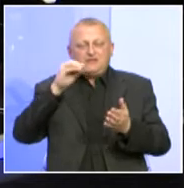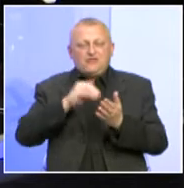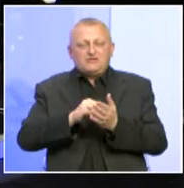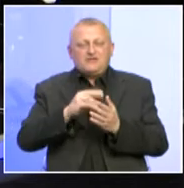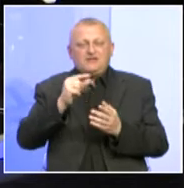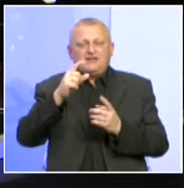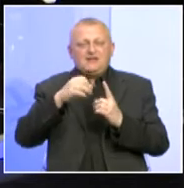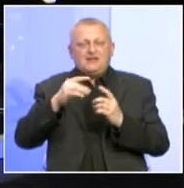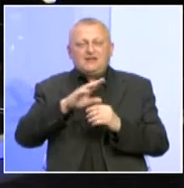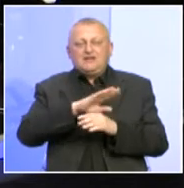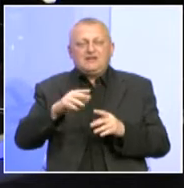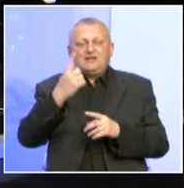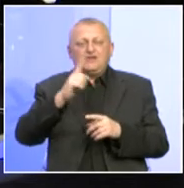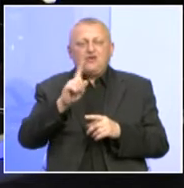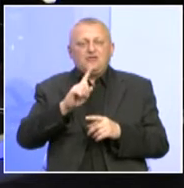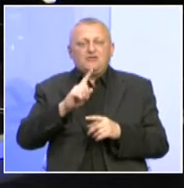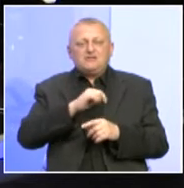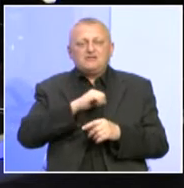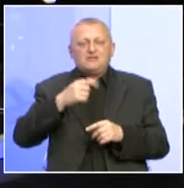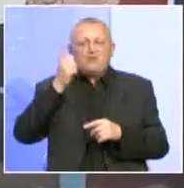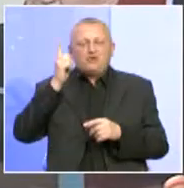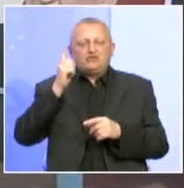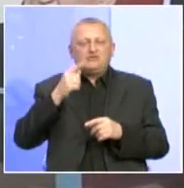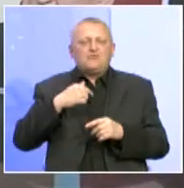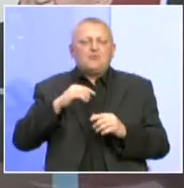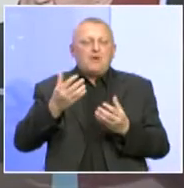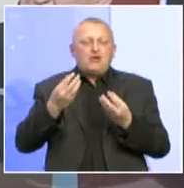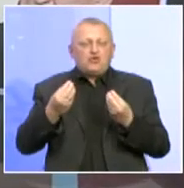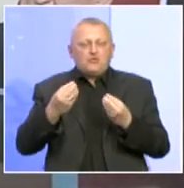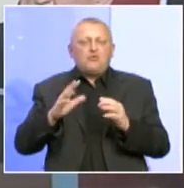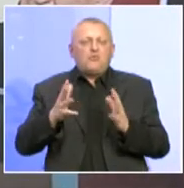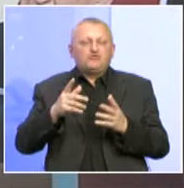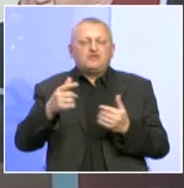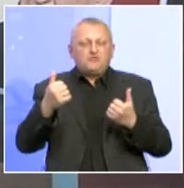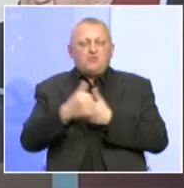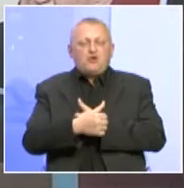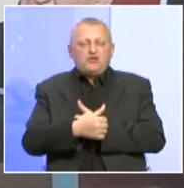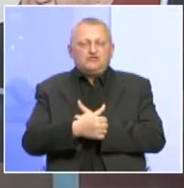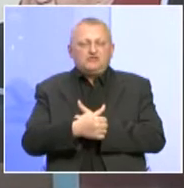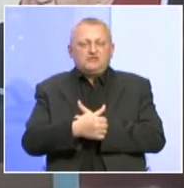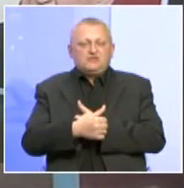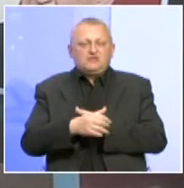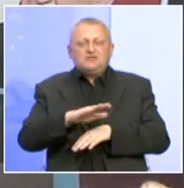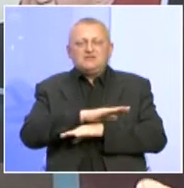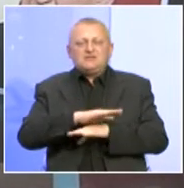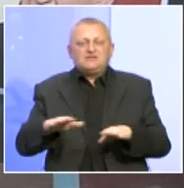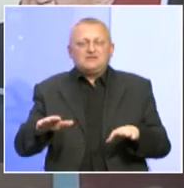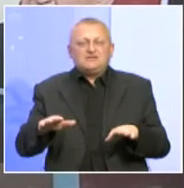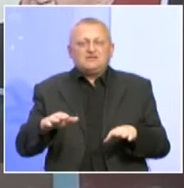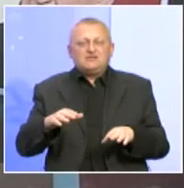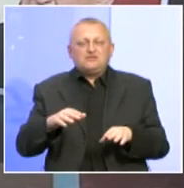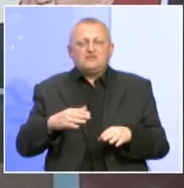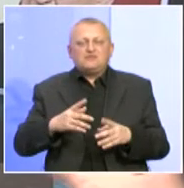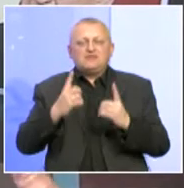Rikera, nijedan od njih nije bio samokritičan i rekao pa dobro, možda smo ovdje i pogriješili. Već su svi bili